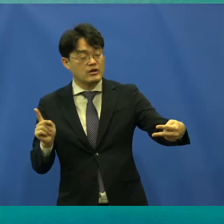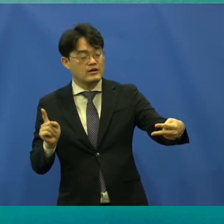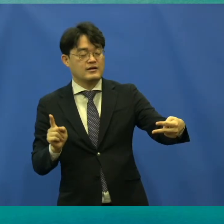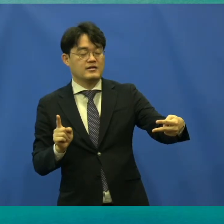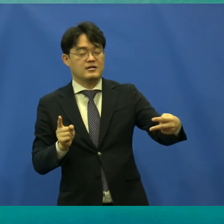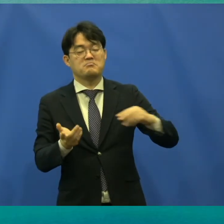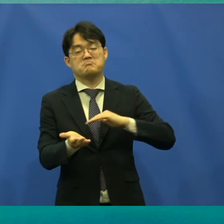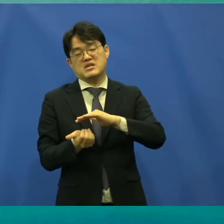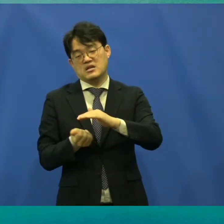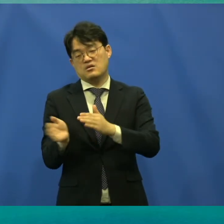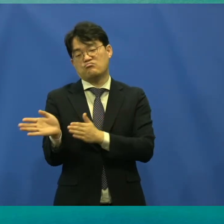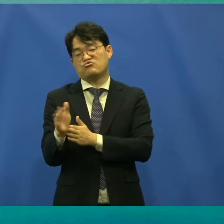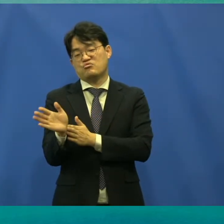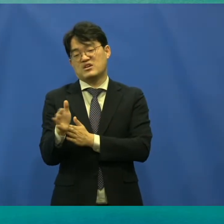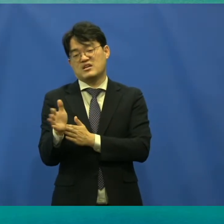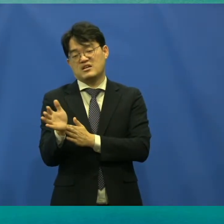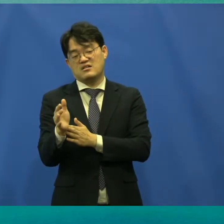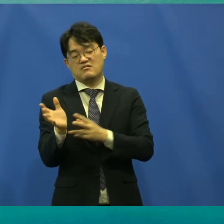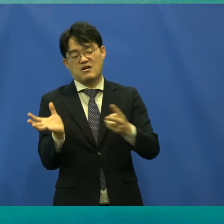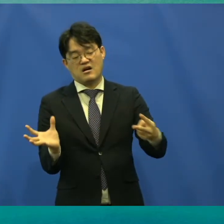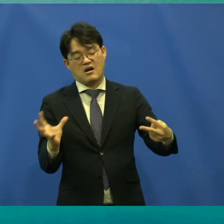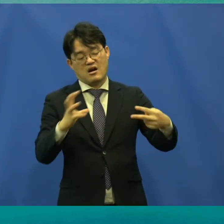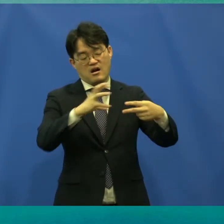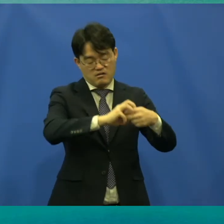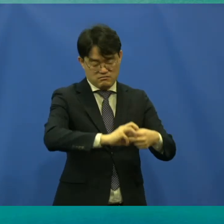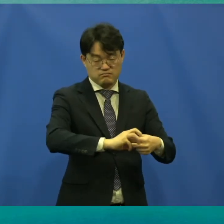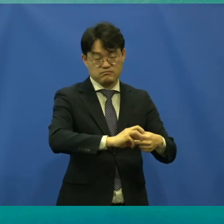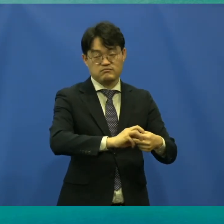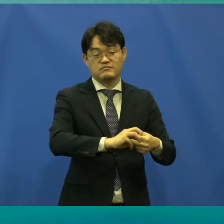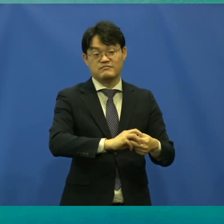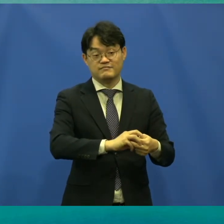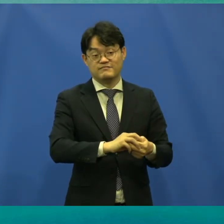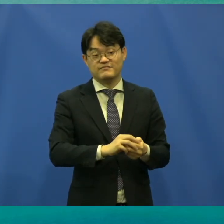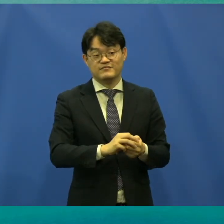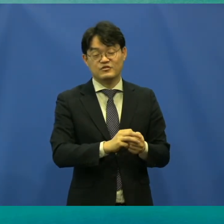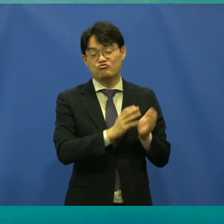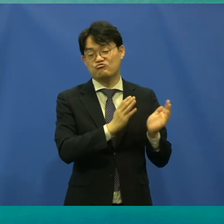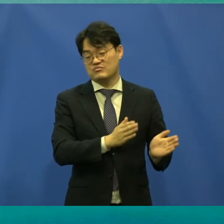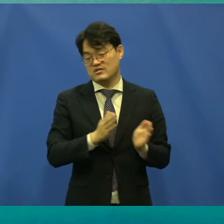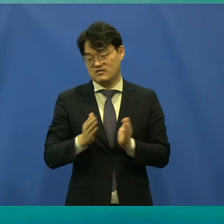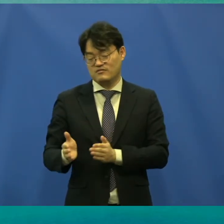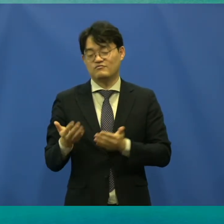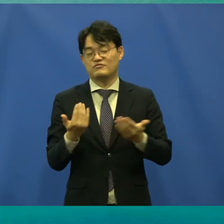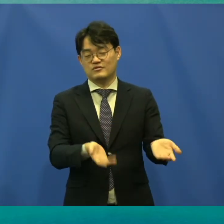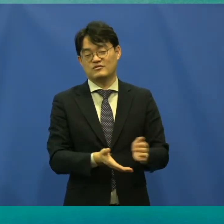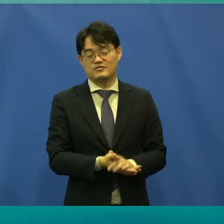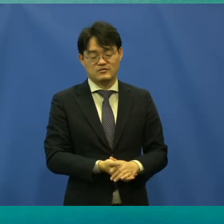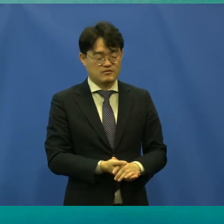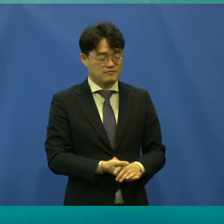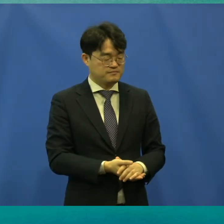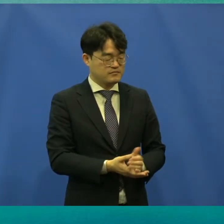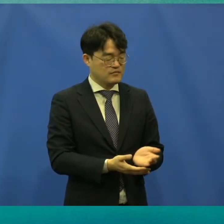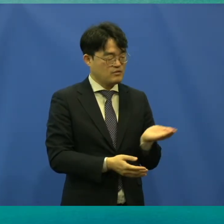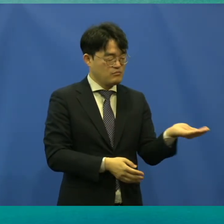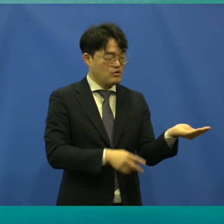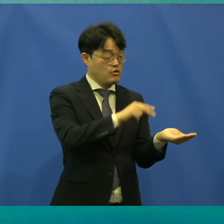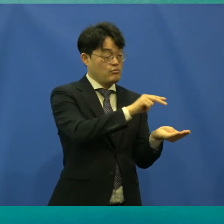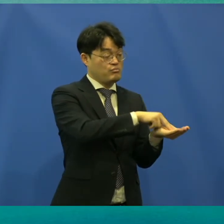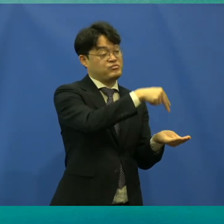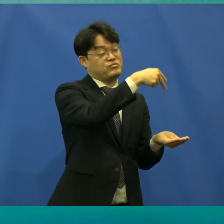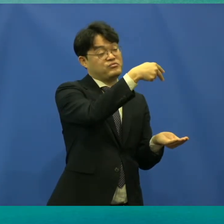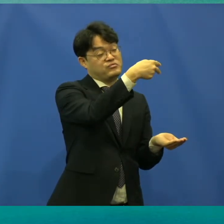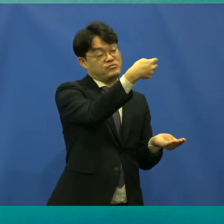준비시켜 놓고 요나가 던져지는 그 순간에 정확하게 그 물고기가 그 요나를